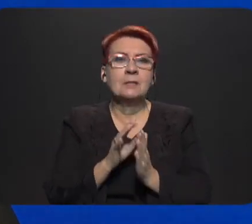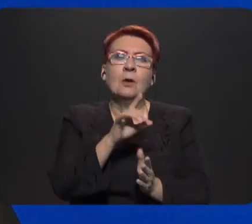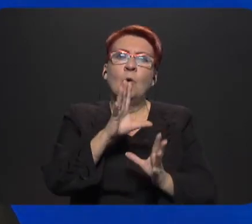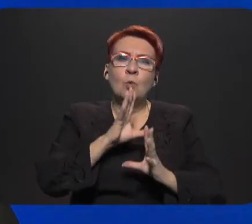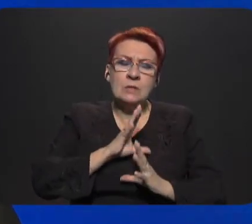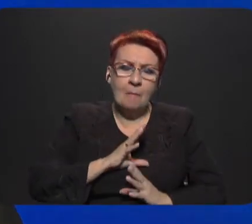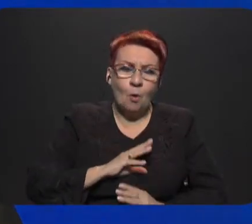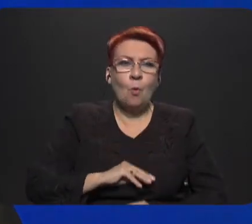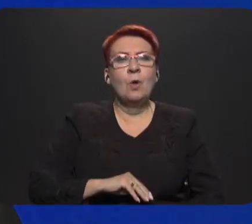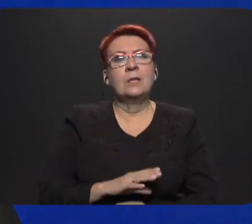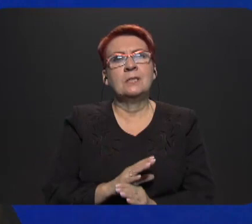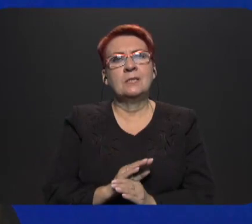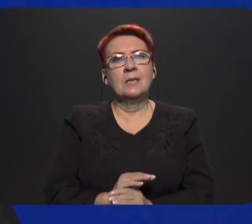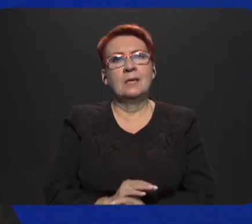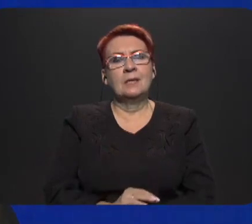успокоился, смирился.